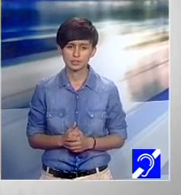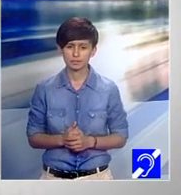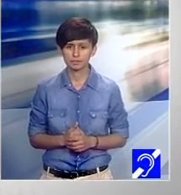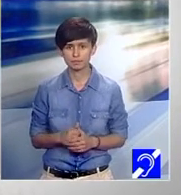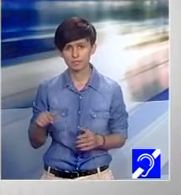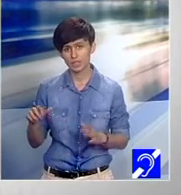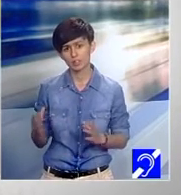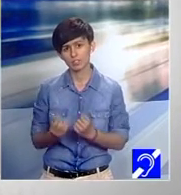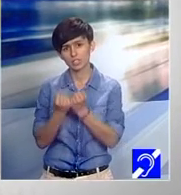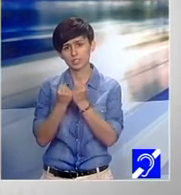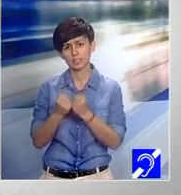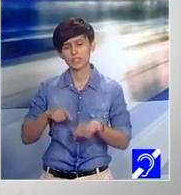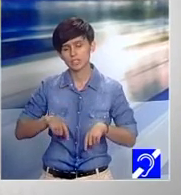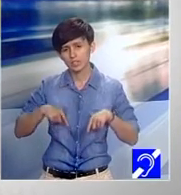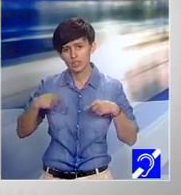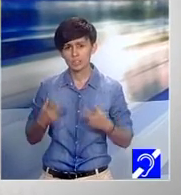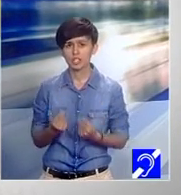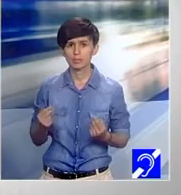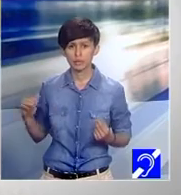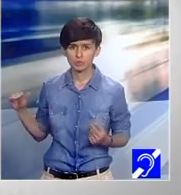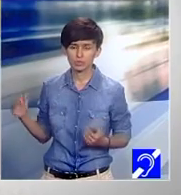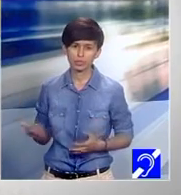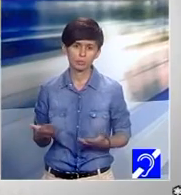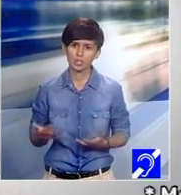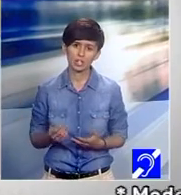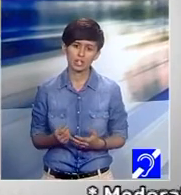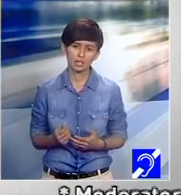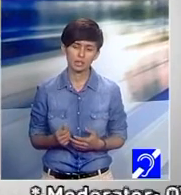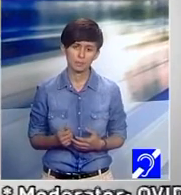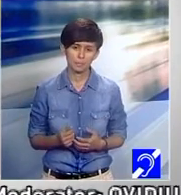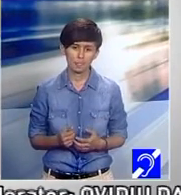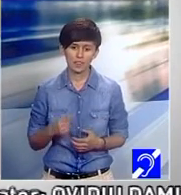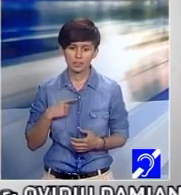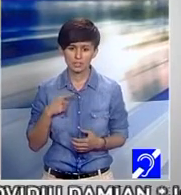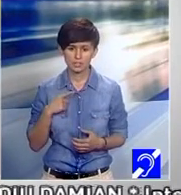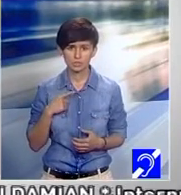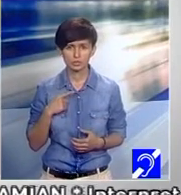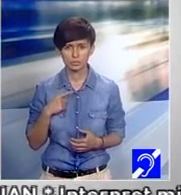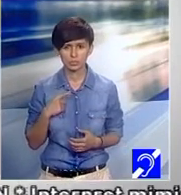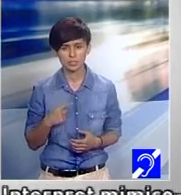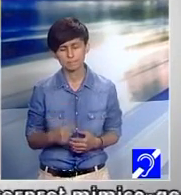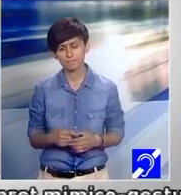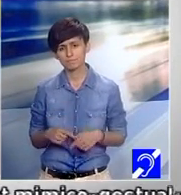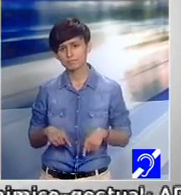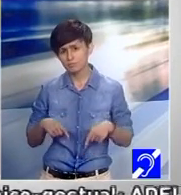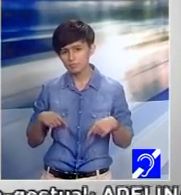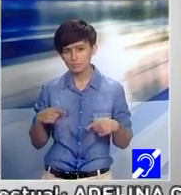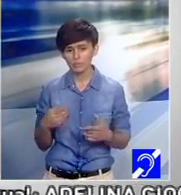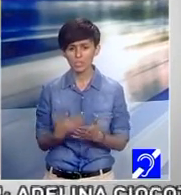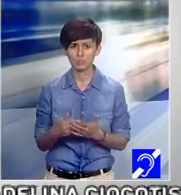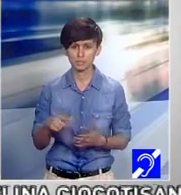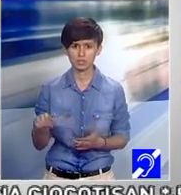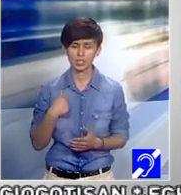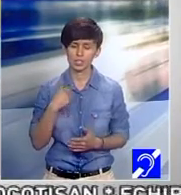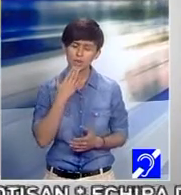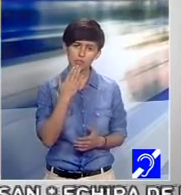salvați viața multor copii care nu atât că au un destin, ci sunt un destin pentru dumneavoastră. Eu vă mulțumesc foarte mult